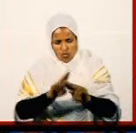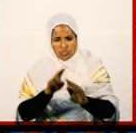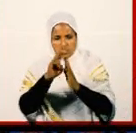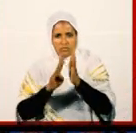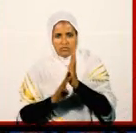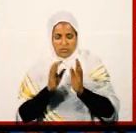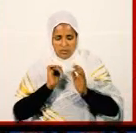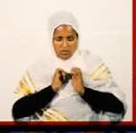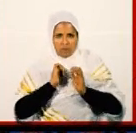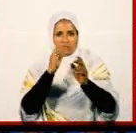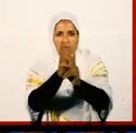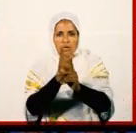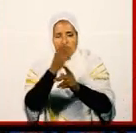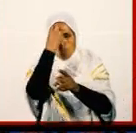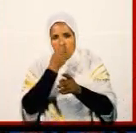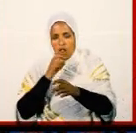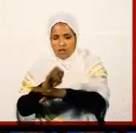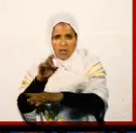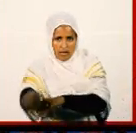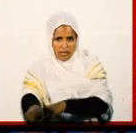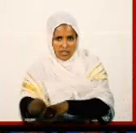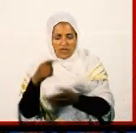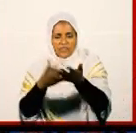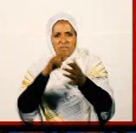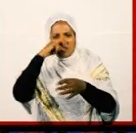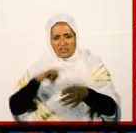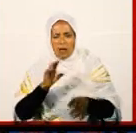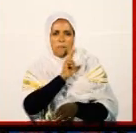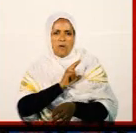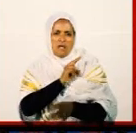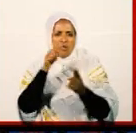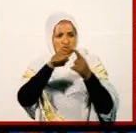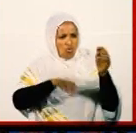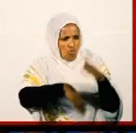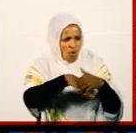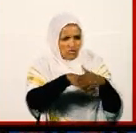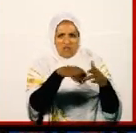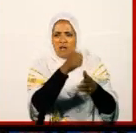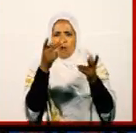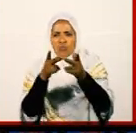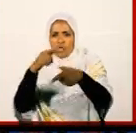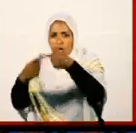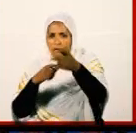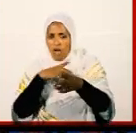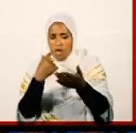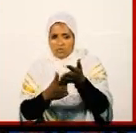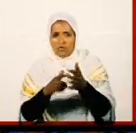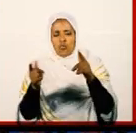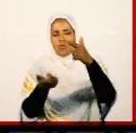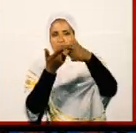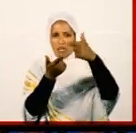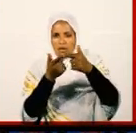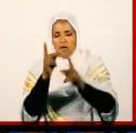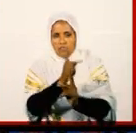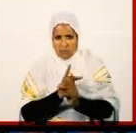እንዲያመሹ ራሳቸውን ጠብቀው እንዲያመሹ ማድረግ ይገባቸዋል እንጂ የህፃንነት ጸባይ ይዟቸው ወደ ኳስ ጨዋታ ወደ ተለያየ መንገድ እንዳይሄዱ ይህም